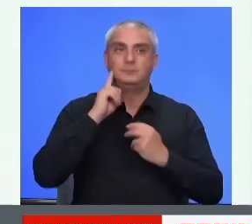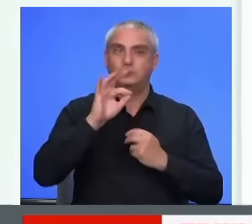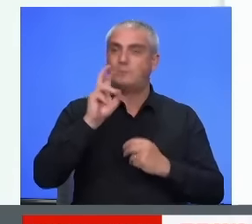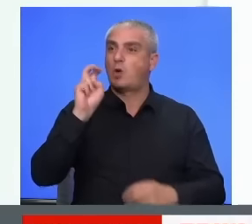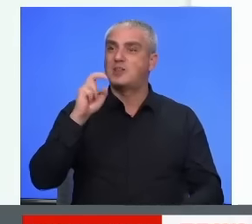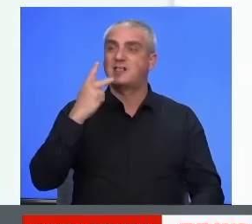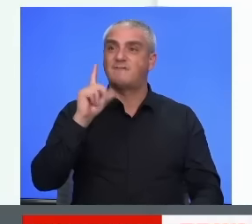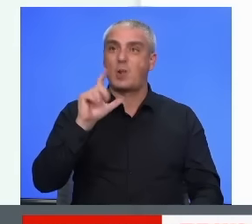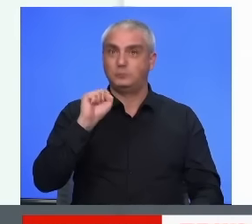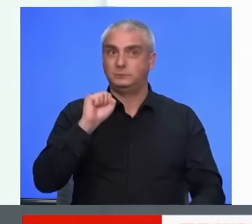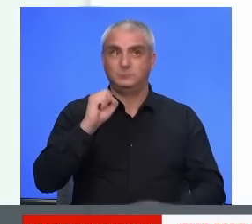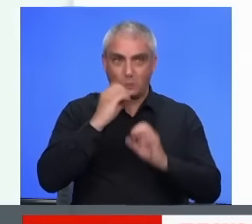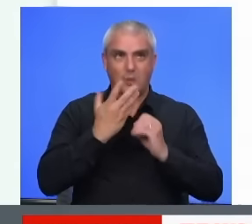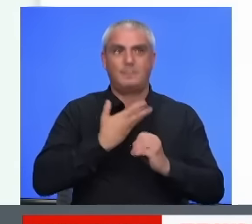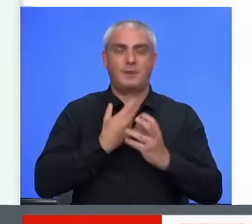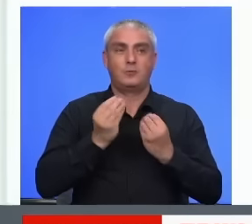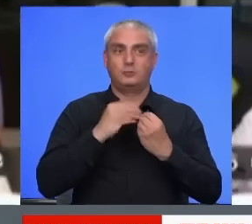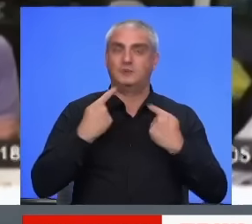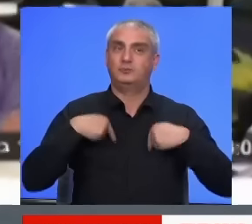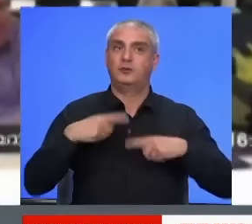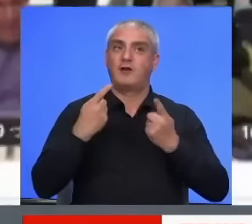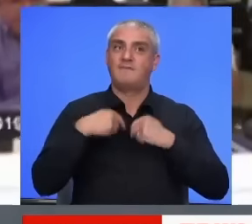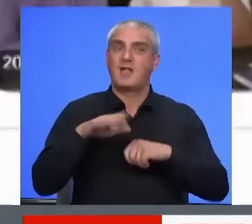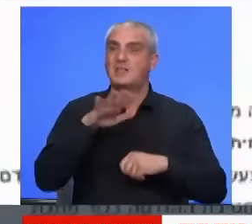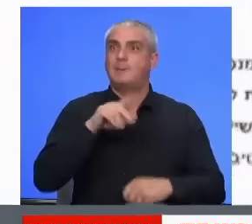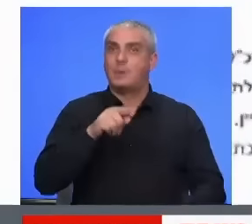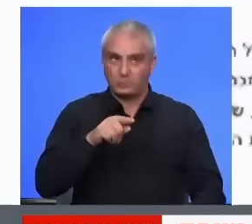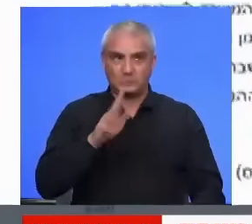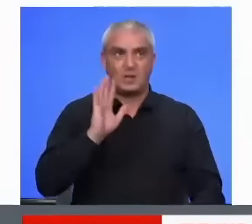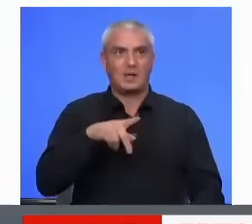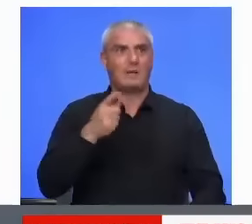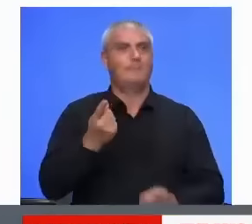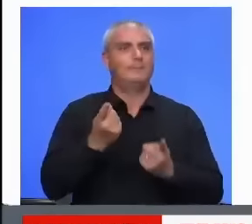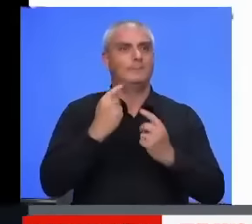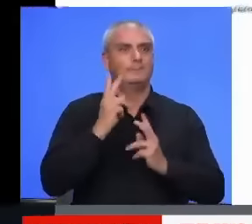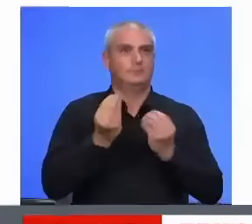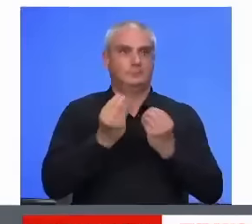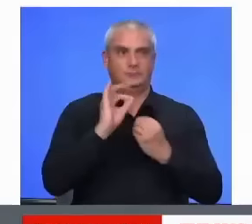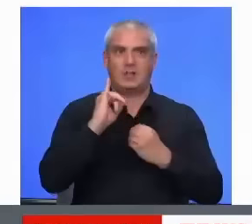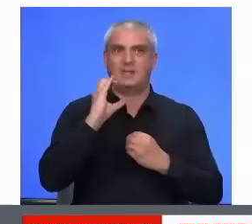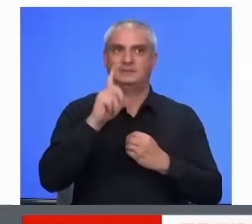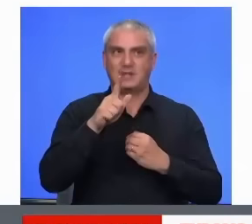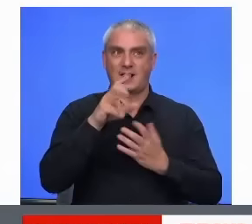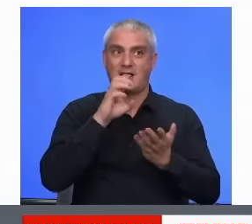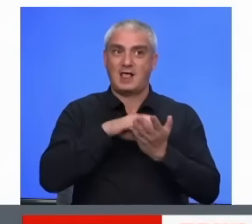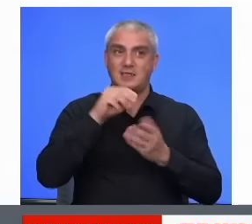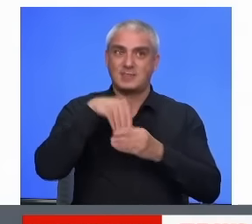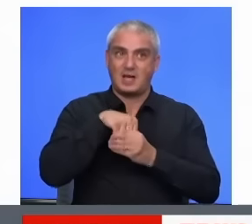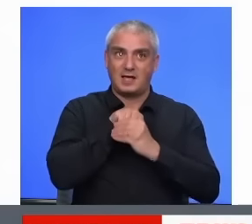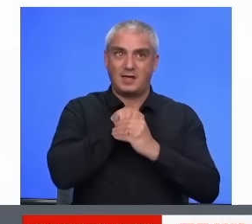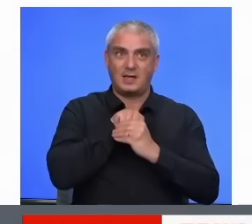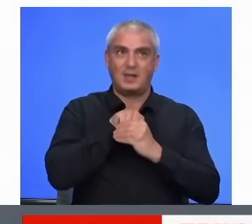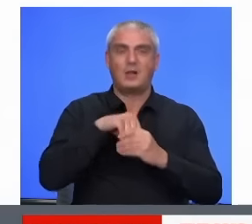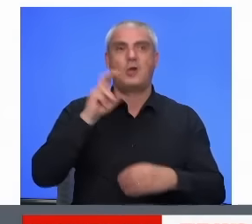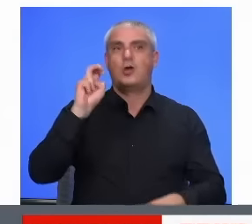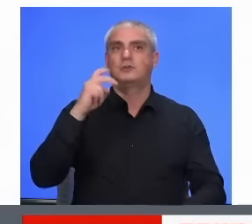פלוס בגוגל, מקבלים נוסף על יושב ראש הוועדה המחוזית, גם את מוצר הדשנים הזה של ה-ICL, באתר שלהם,